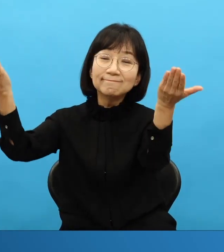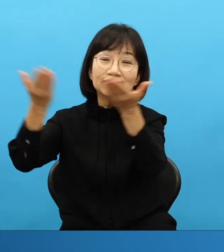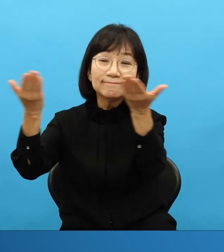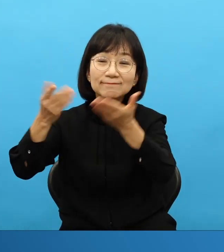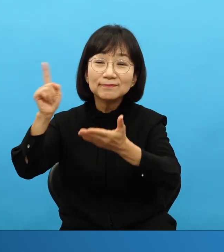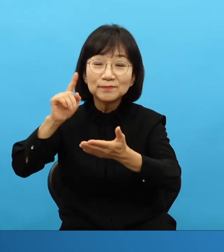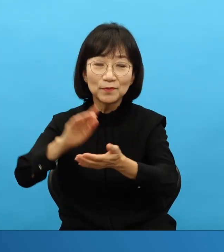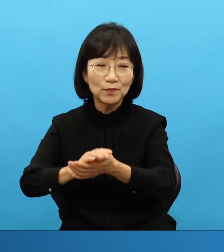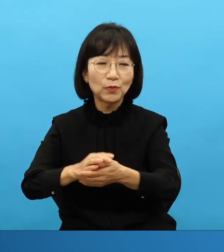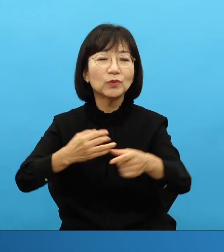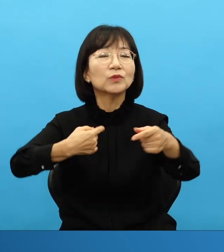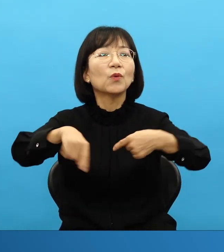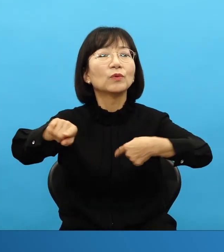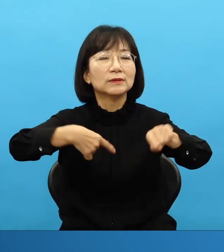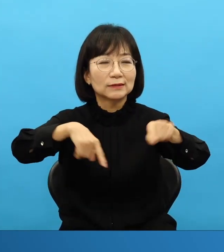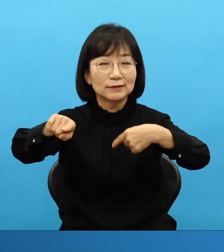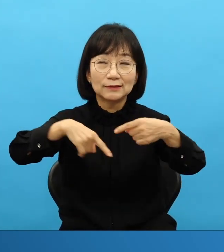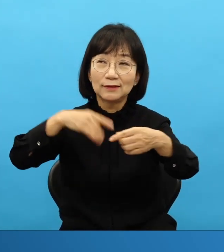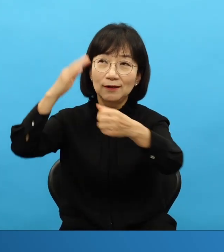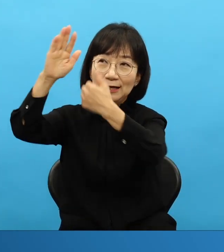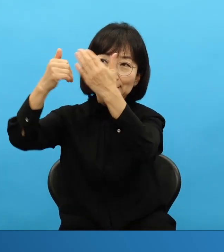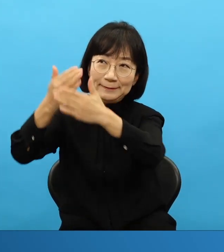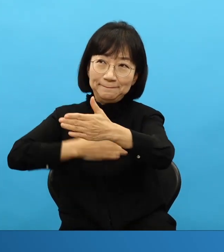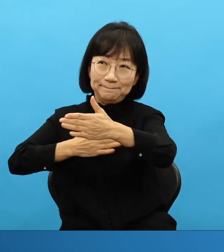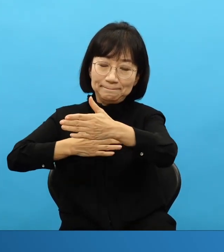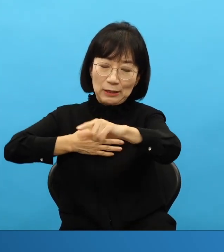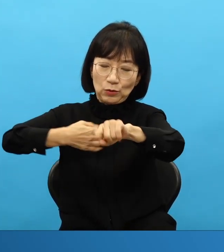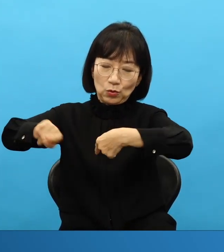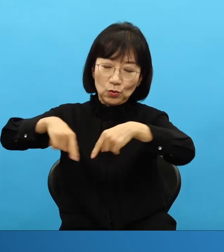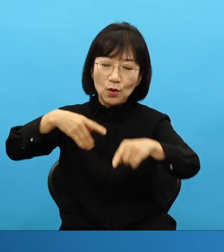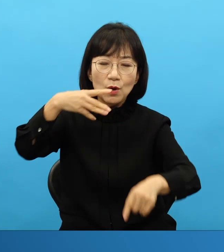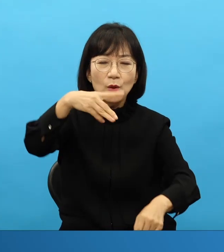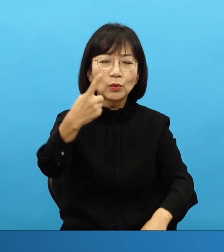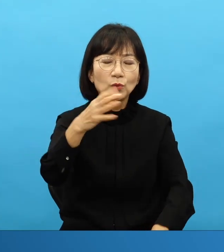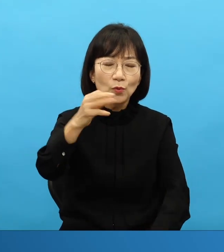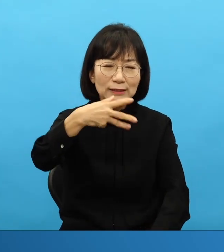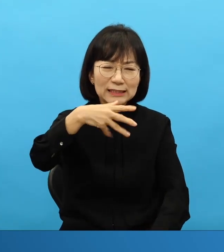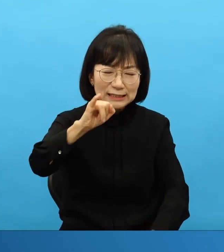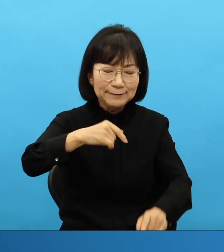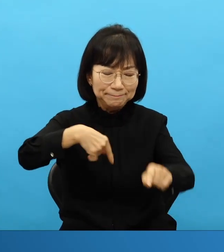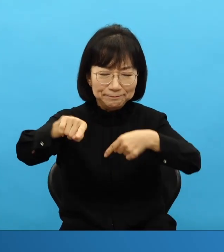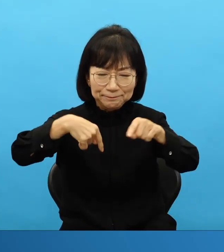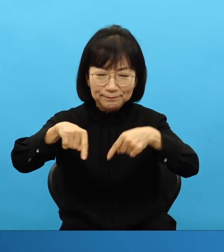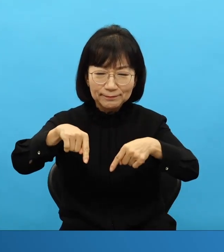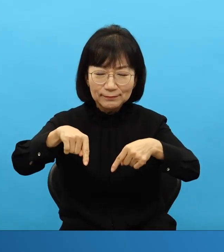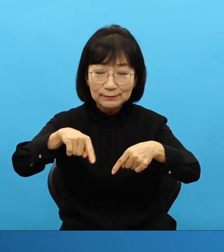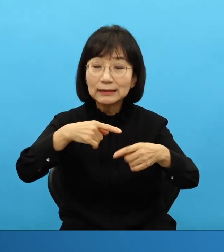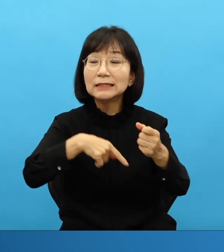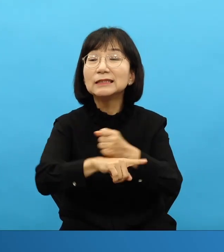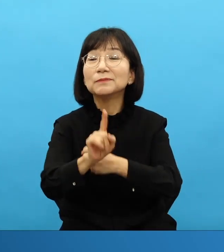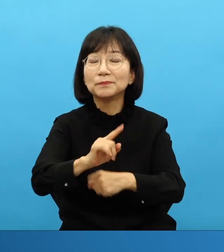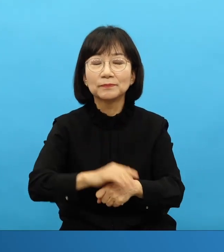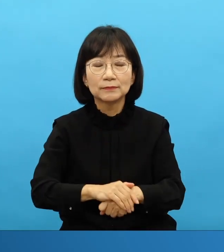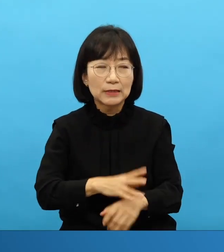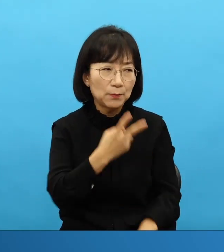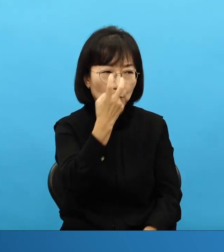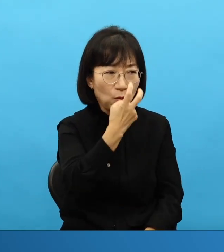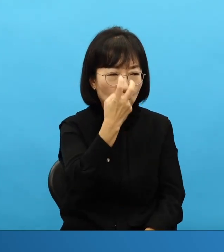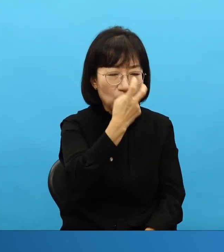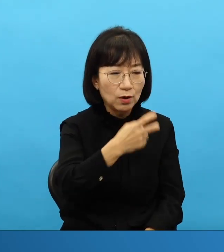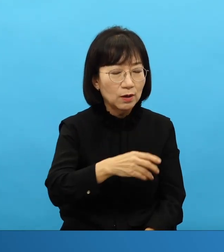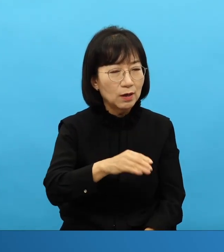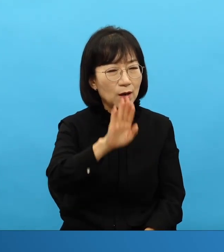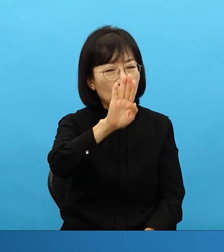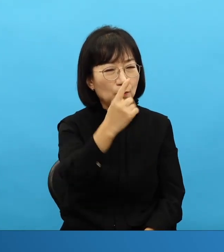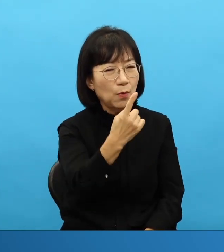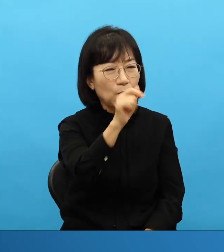하나님이 통치하시는 거예요. 也就是说，神在统治他的国 통치라는 度。 것은 보호도 있고요. 统治也意味着有保护、 그다음에 관리도 있고요. 有管